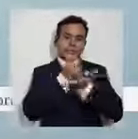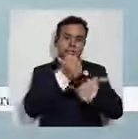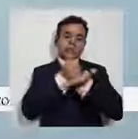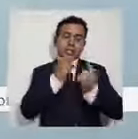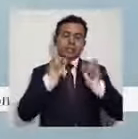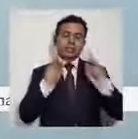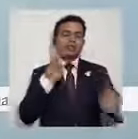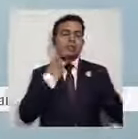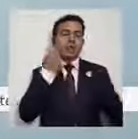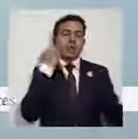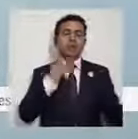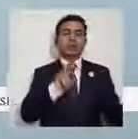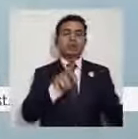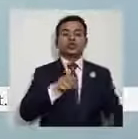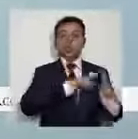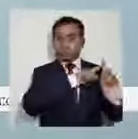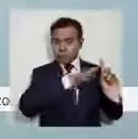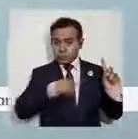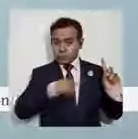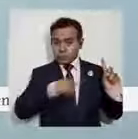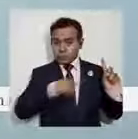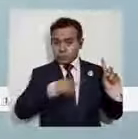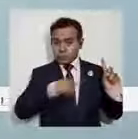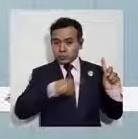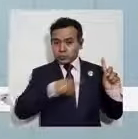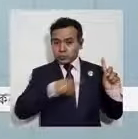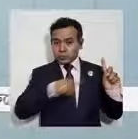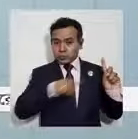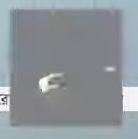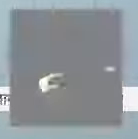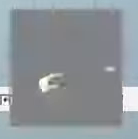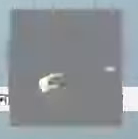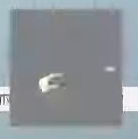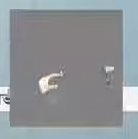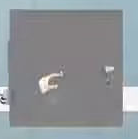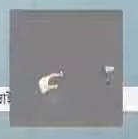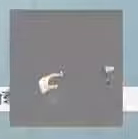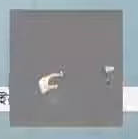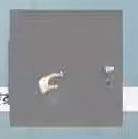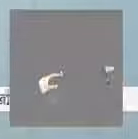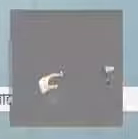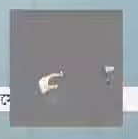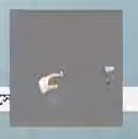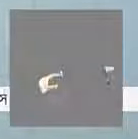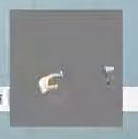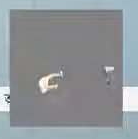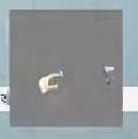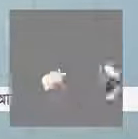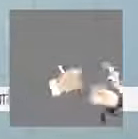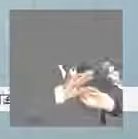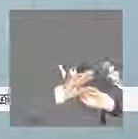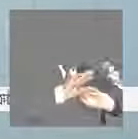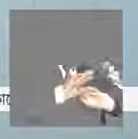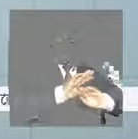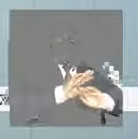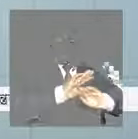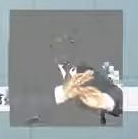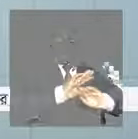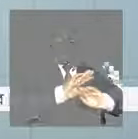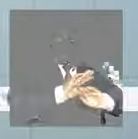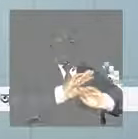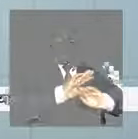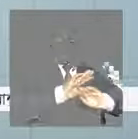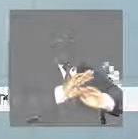প্রশিক্ষণ প্রাপ্ত চিকিৎসক 87 জন, যারা অনলাইন প্ল্যাটফর্ম মুক্ত পাঠে হটলাইন সেবা দেওয়ার জন্য প্রশিক্ষিত হয়েছেন